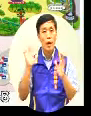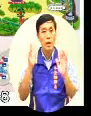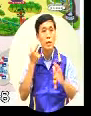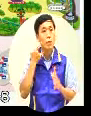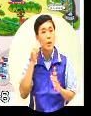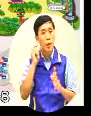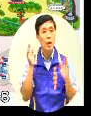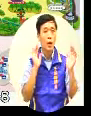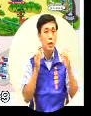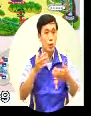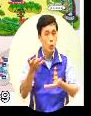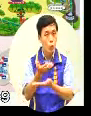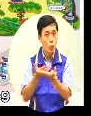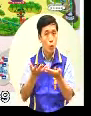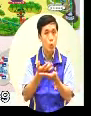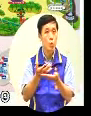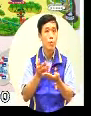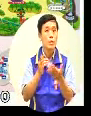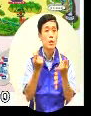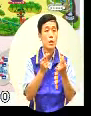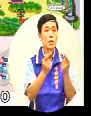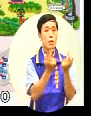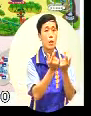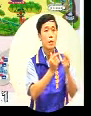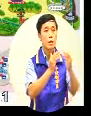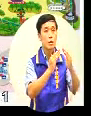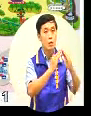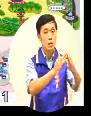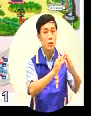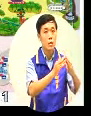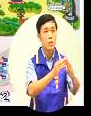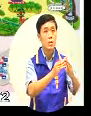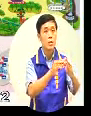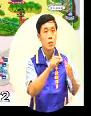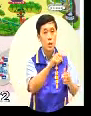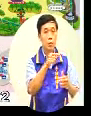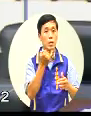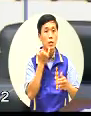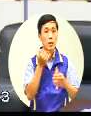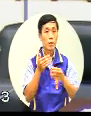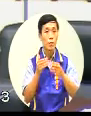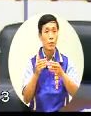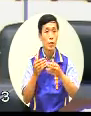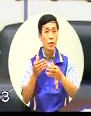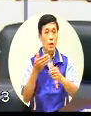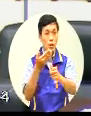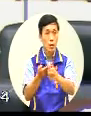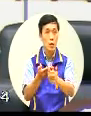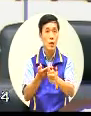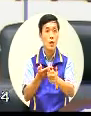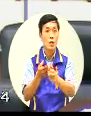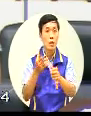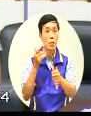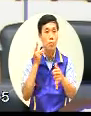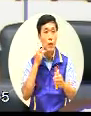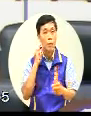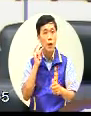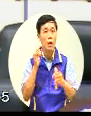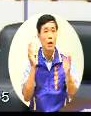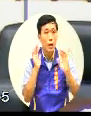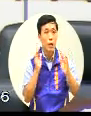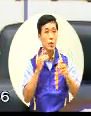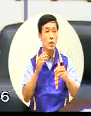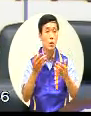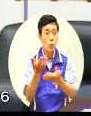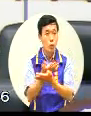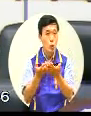结期哦，我相信它的会给带来更多的亲子活动，然后还有一些教育的意义了哈。那我相信啊，未